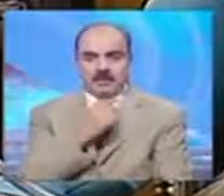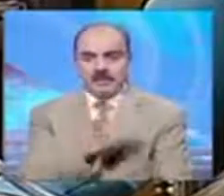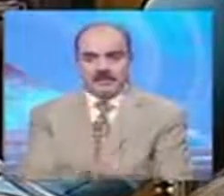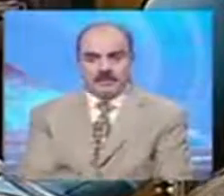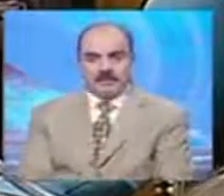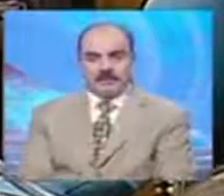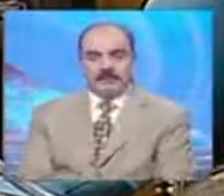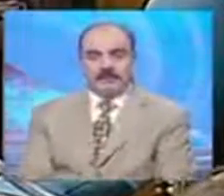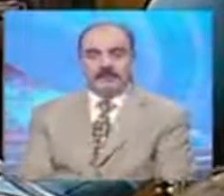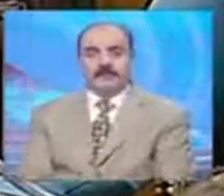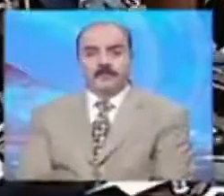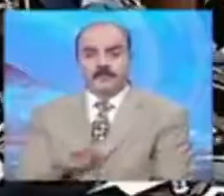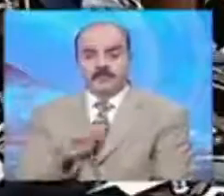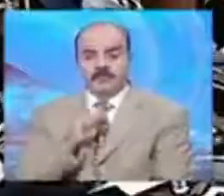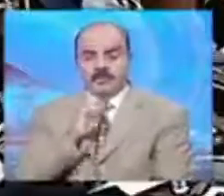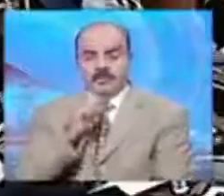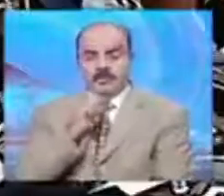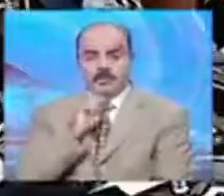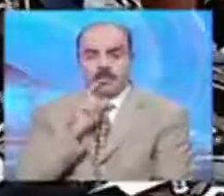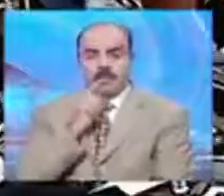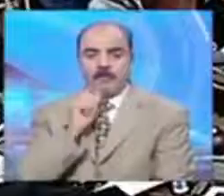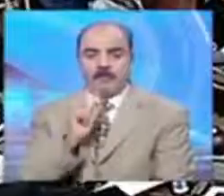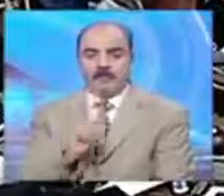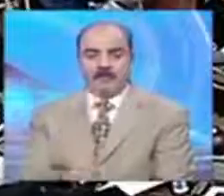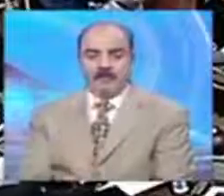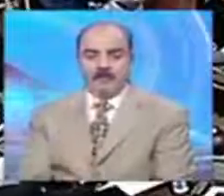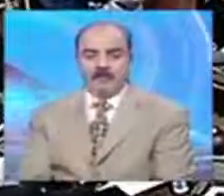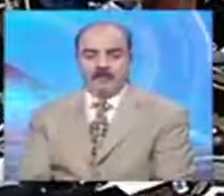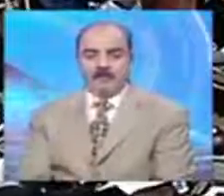الغربيه من مجلس النواب محمد شعبان التلفزيوني المصري